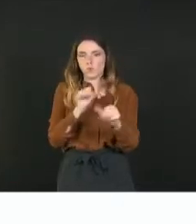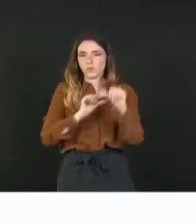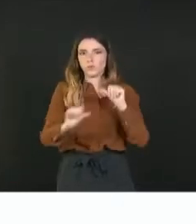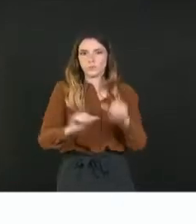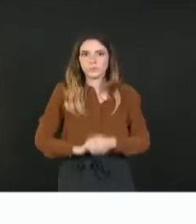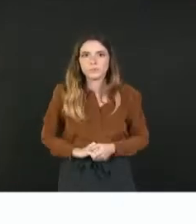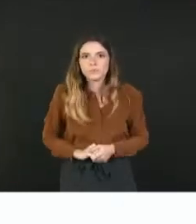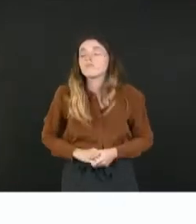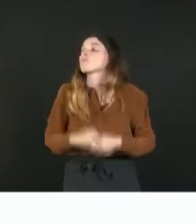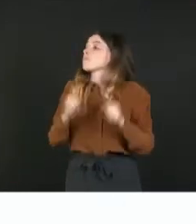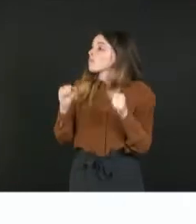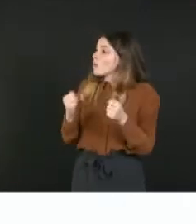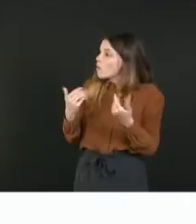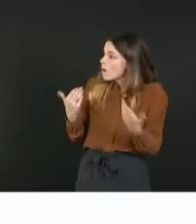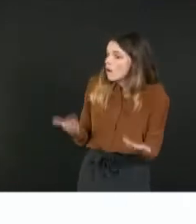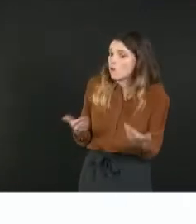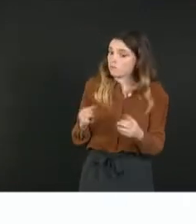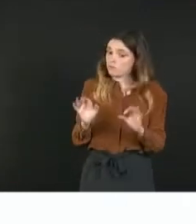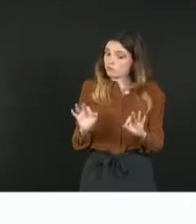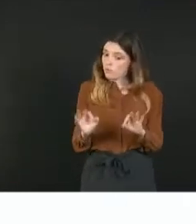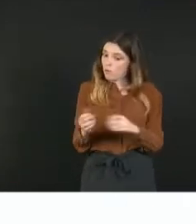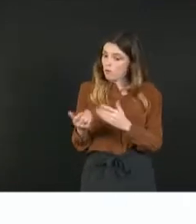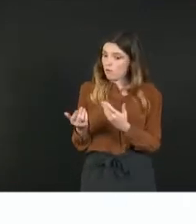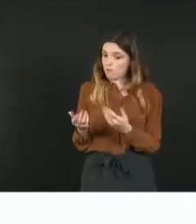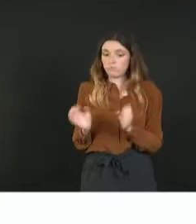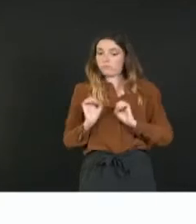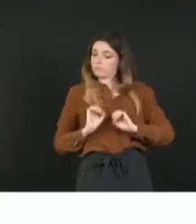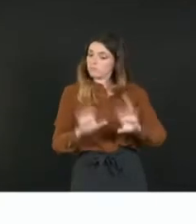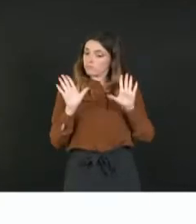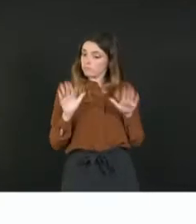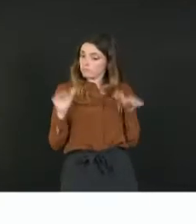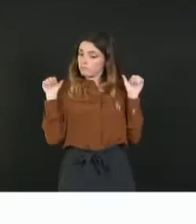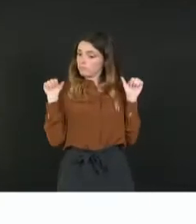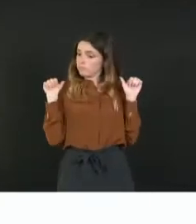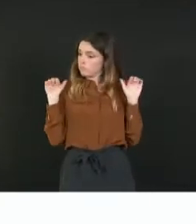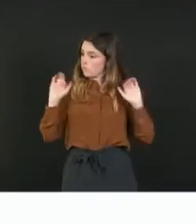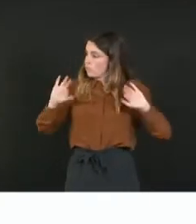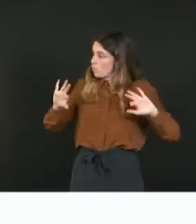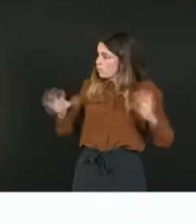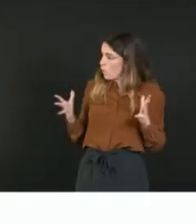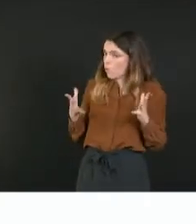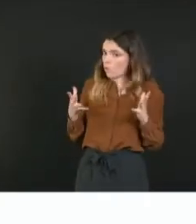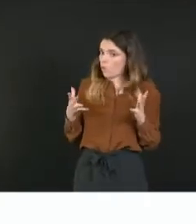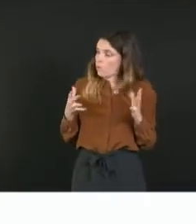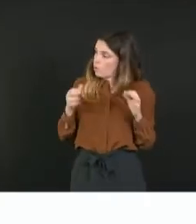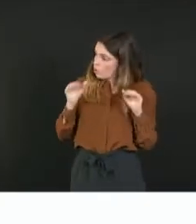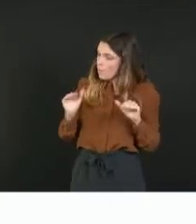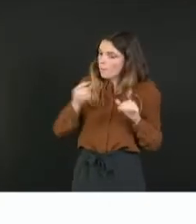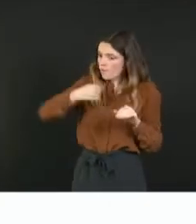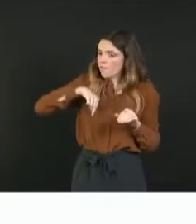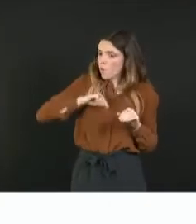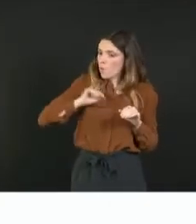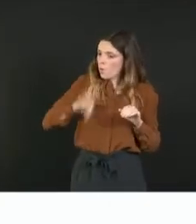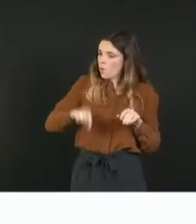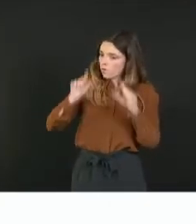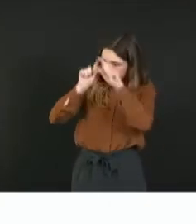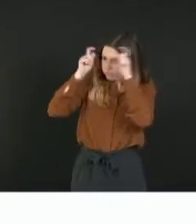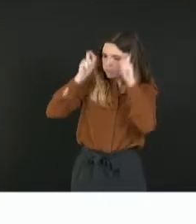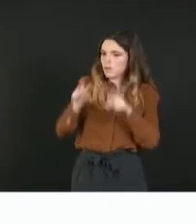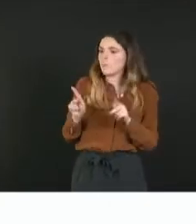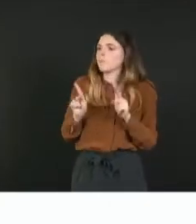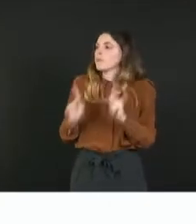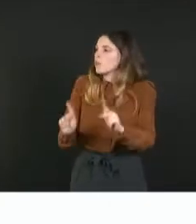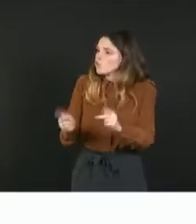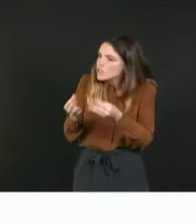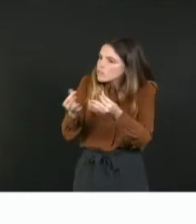cette nature, est-ce qu'on a encore besoin de travailler ou la pédagogie ou la compréhension des services rendus ?